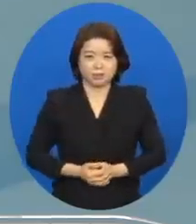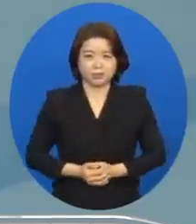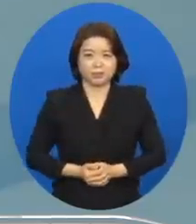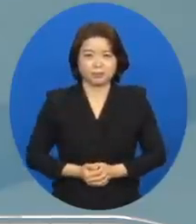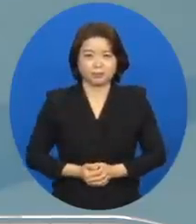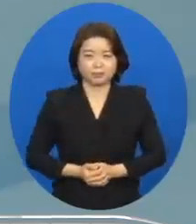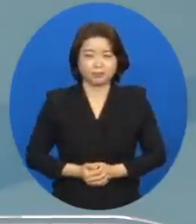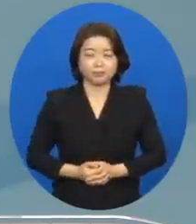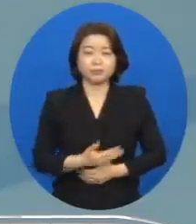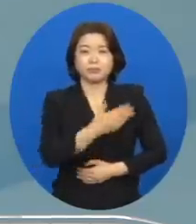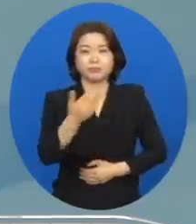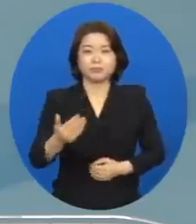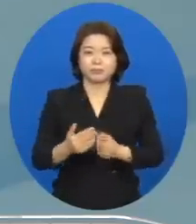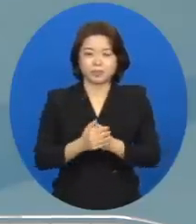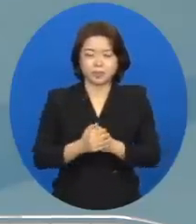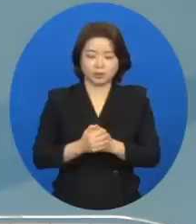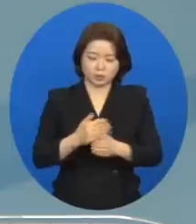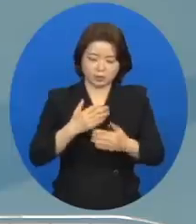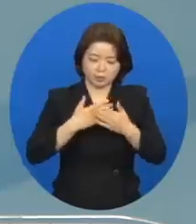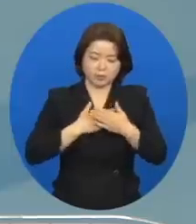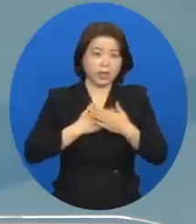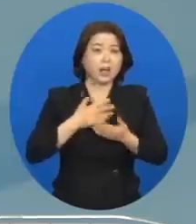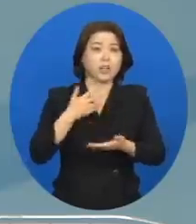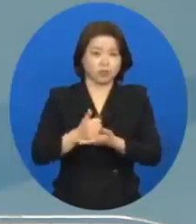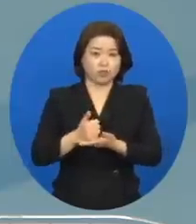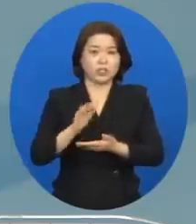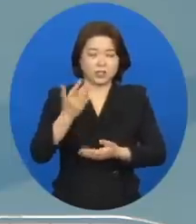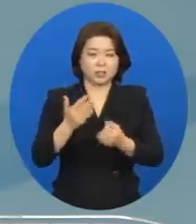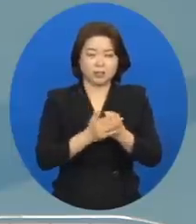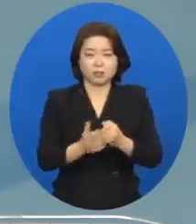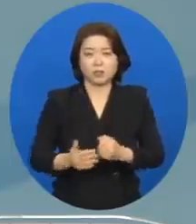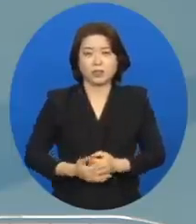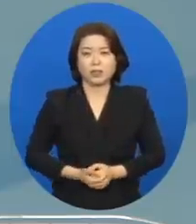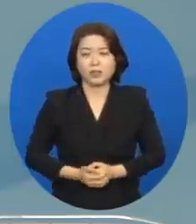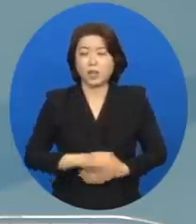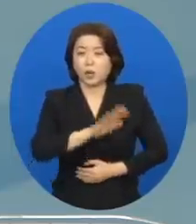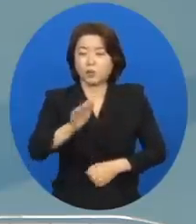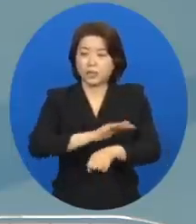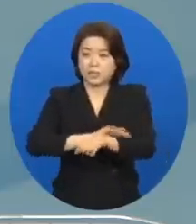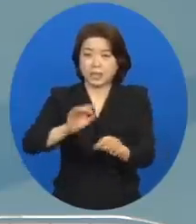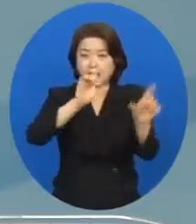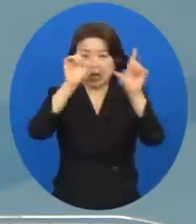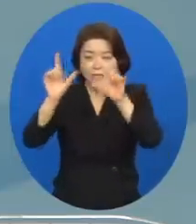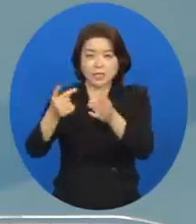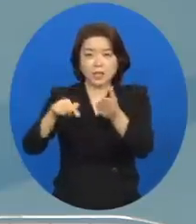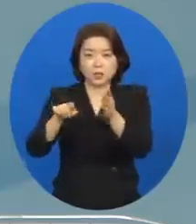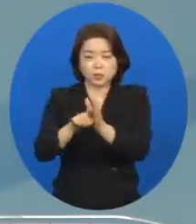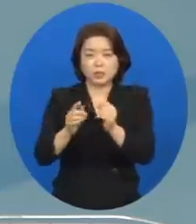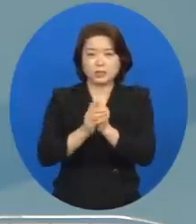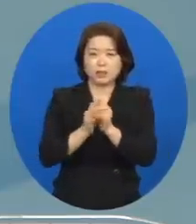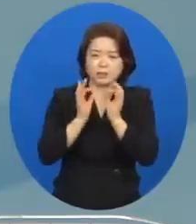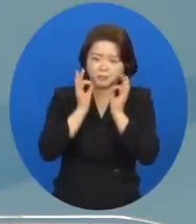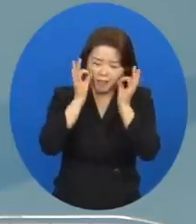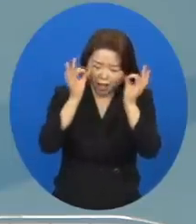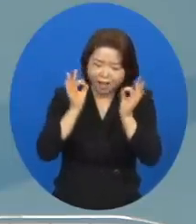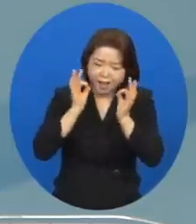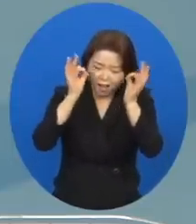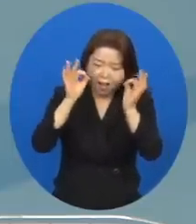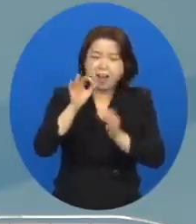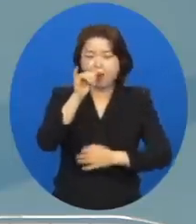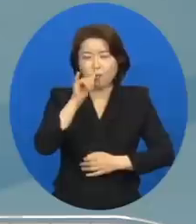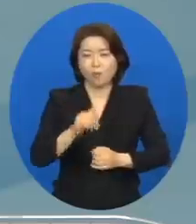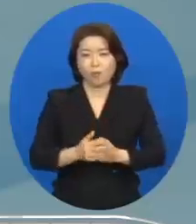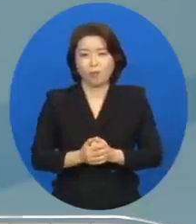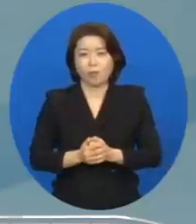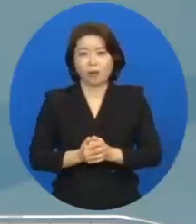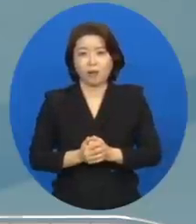거예요. 여러분이 안 죽으니까. 우리는 잘 살아보려고 무단히 애를 씁니다.